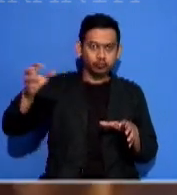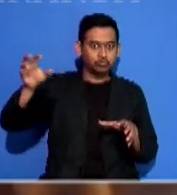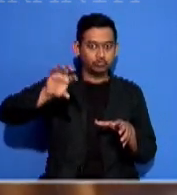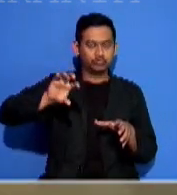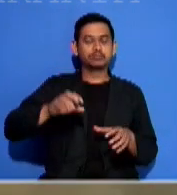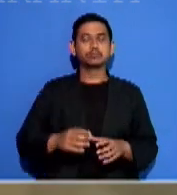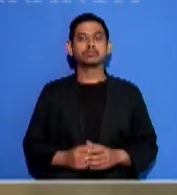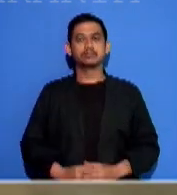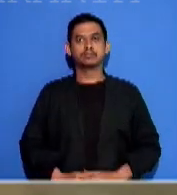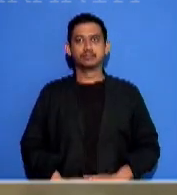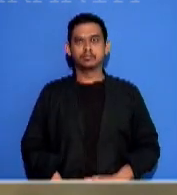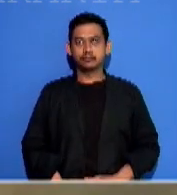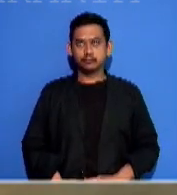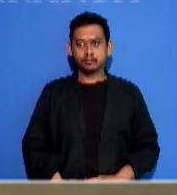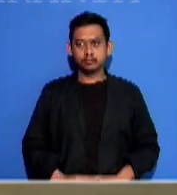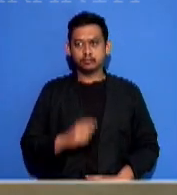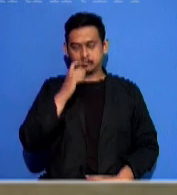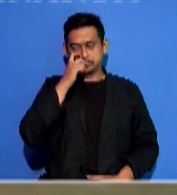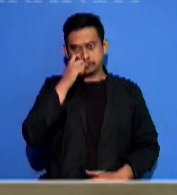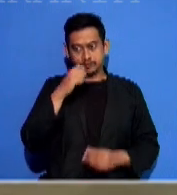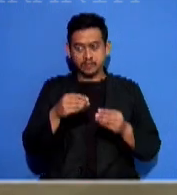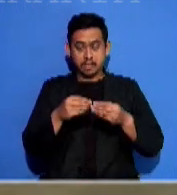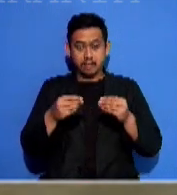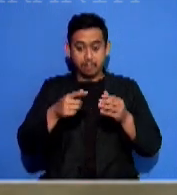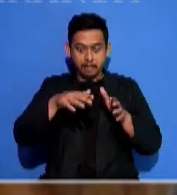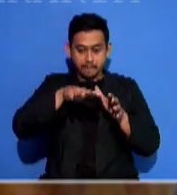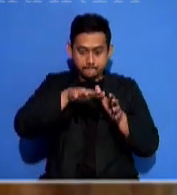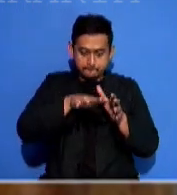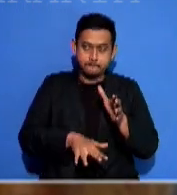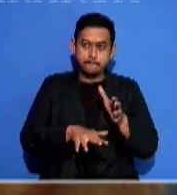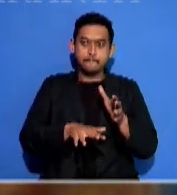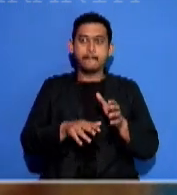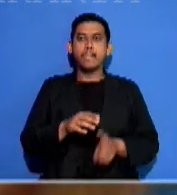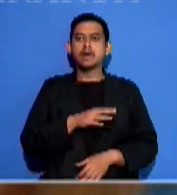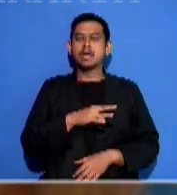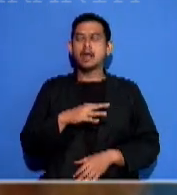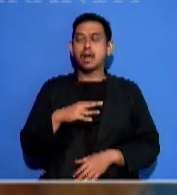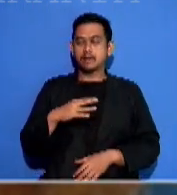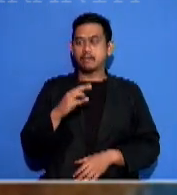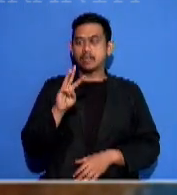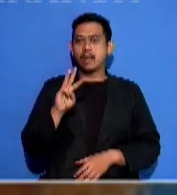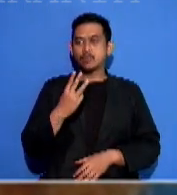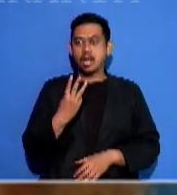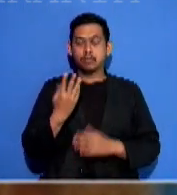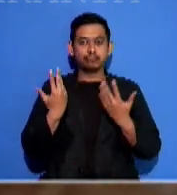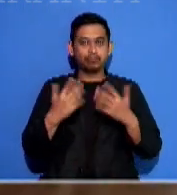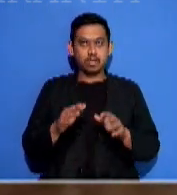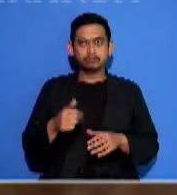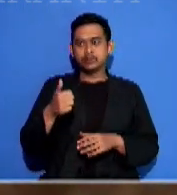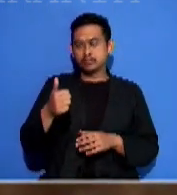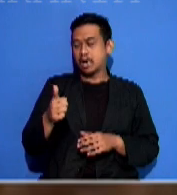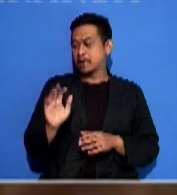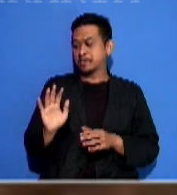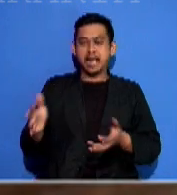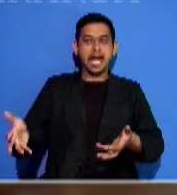mineral. Bahan wau dipun lermaken sadangunipun 3 wulan nembe dipun panen. Saking ekoenzim menika saged